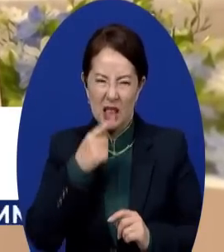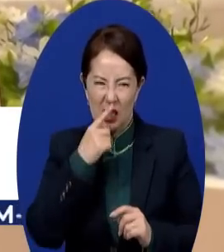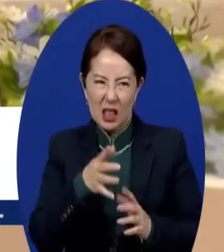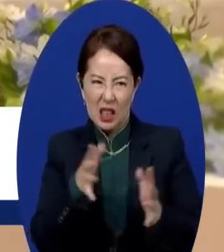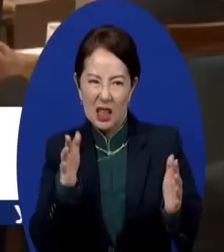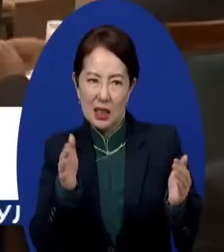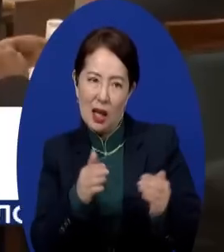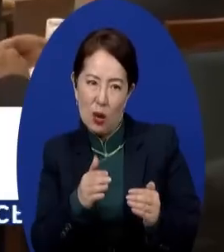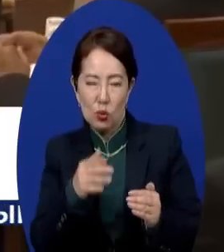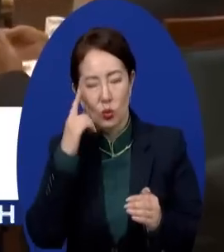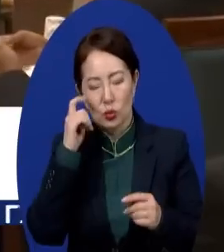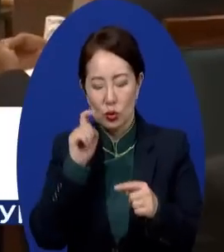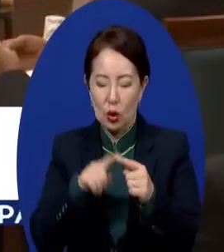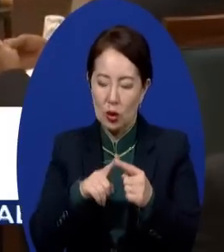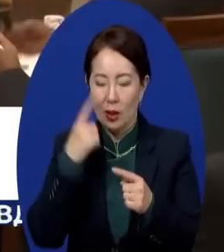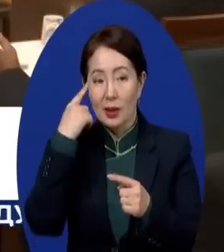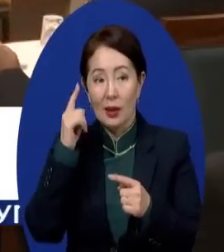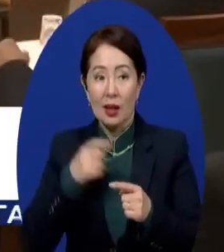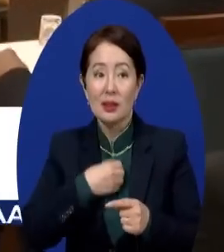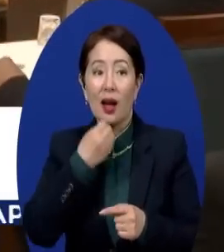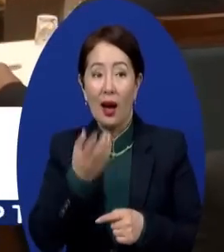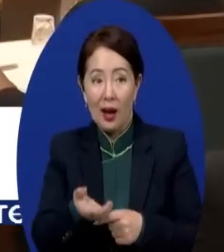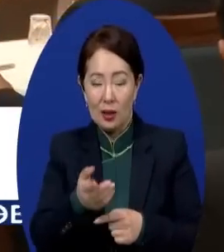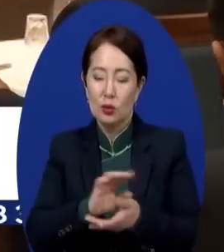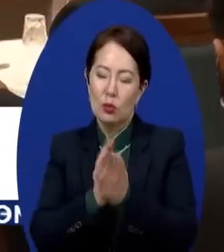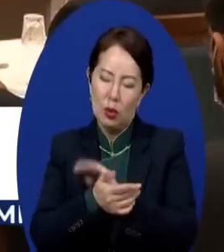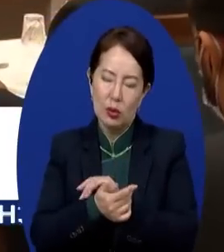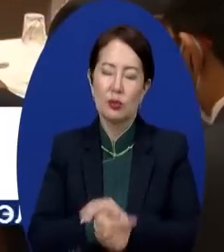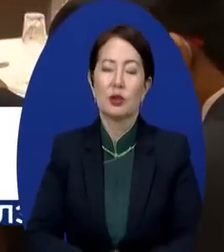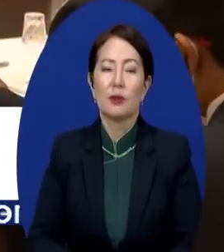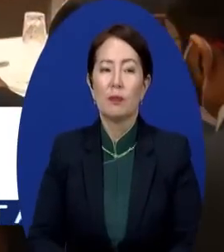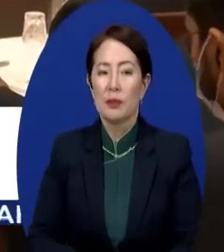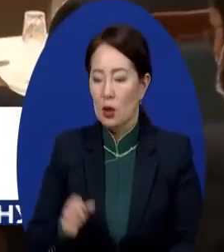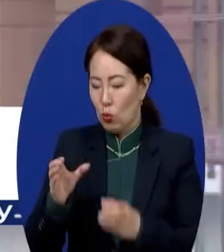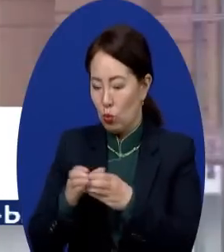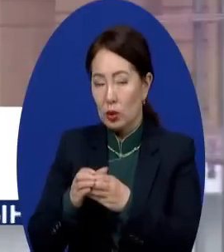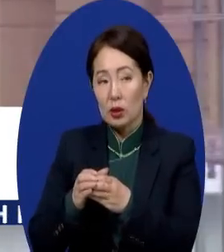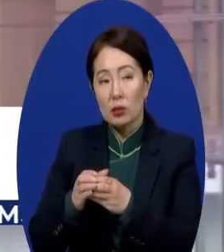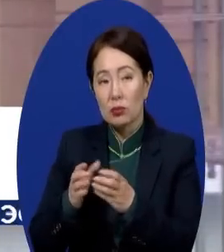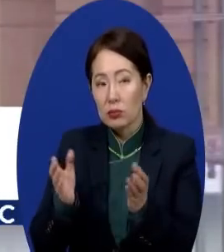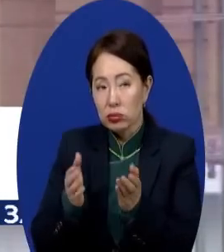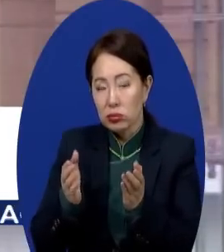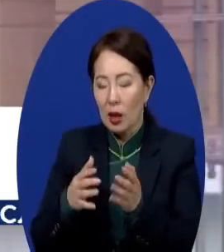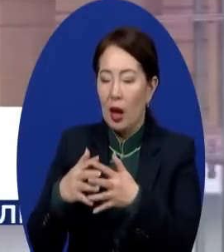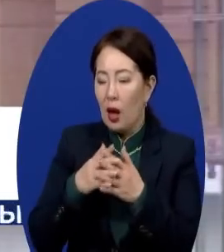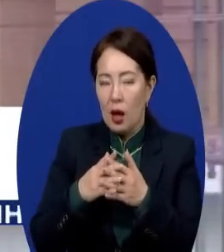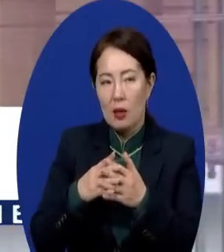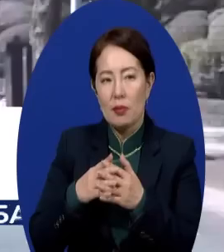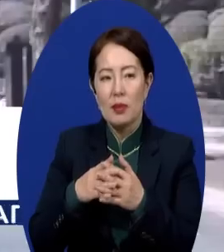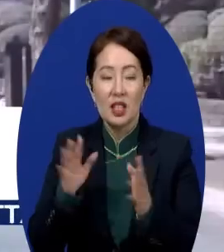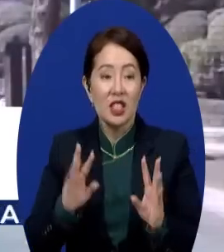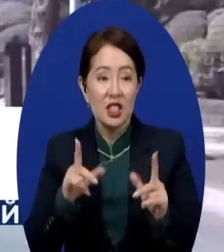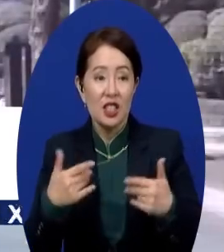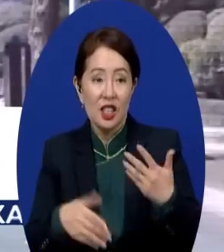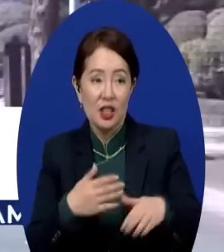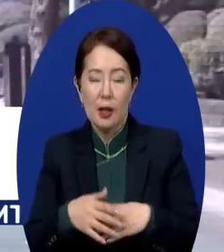зорилгоор энэхүү одоо санаачилгыг гаргасан боловч одоо энэхүү бүлгийг бол сүүлийн жилүүдэд Америкийн зүгээс сэргээгээд байна.